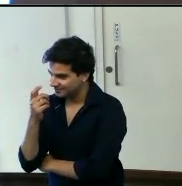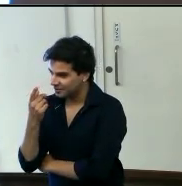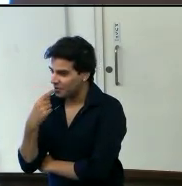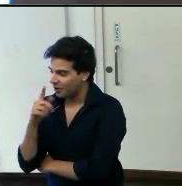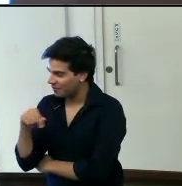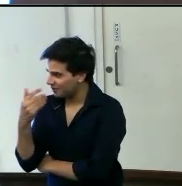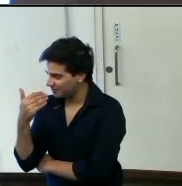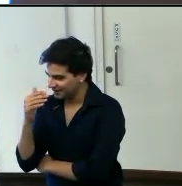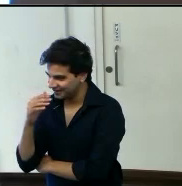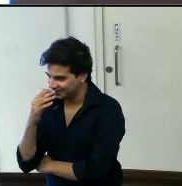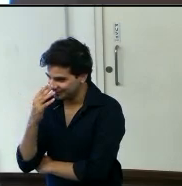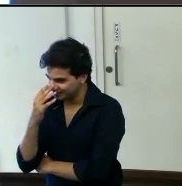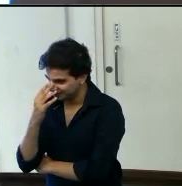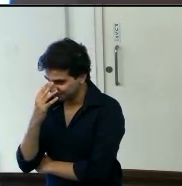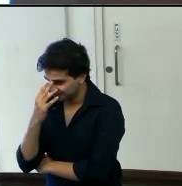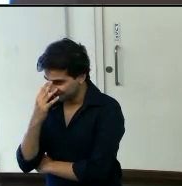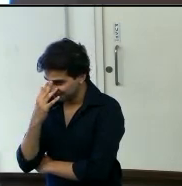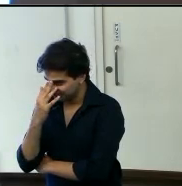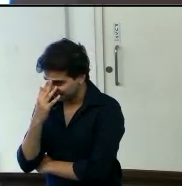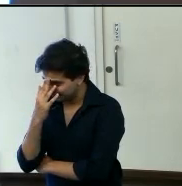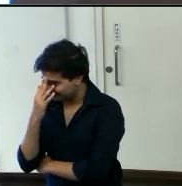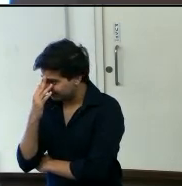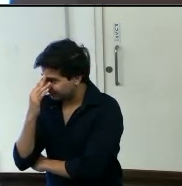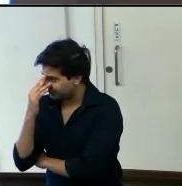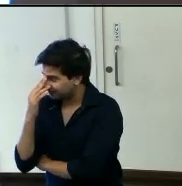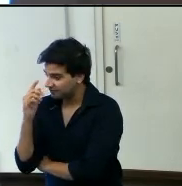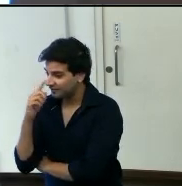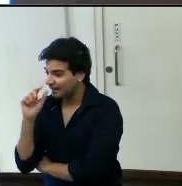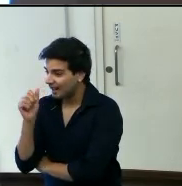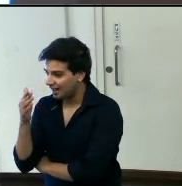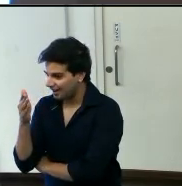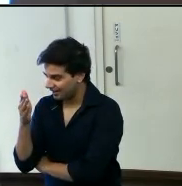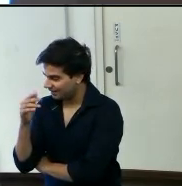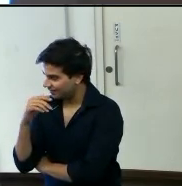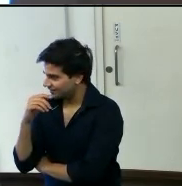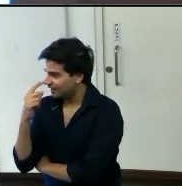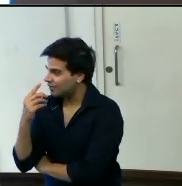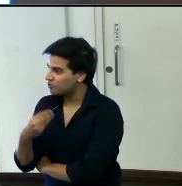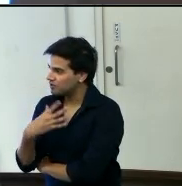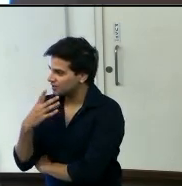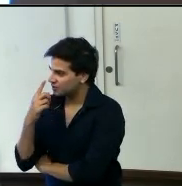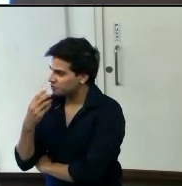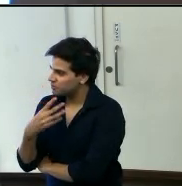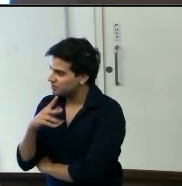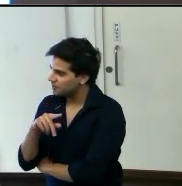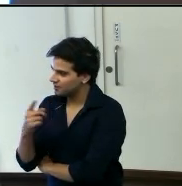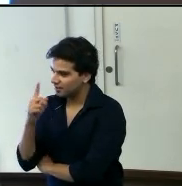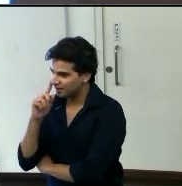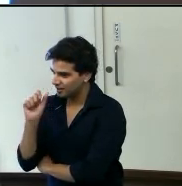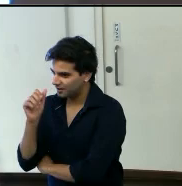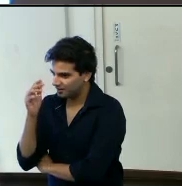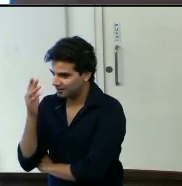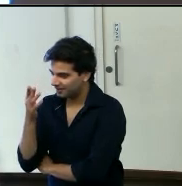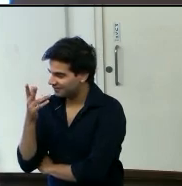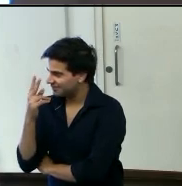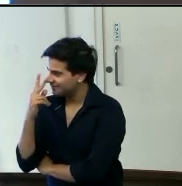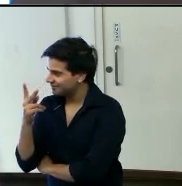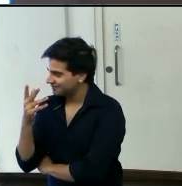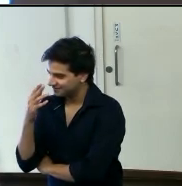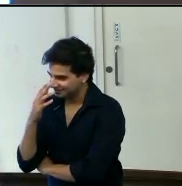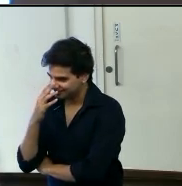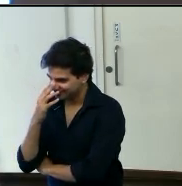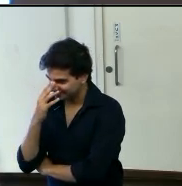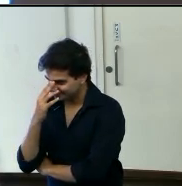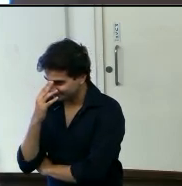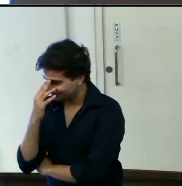ಹ್ಯಾಪನ್ಸ್, ಆಗೋದಿಲ್ಲ ಅಂತ ನಾನು ಹೇಳ್ತೇನೆ. ಅಂದರೆ ಸದ್ಯಕ್ಕೆ ಹೆಚ್ಚಿನ ಆರ್ಟ್ ಸ್ಕೂಲ್ಗಳಲ್ಲಿ ನೋಡಿದ್ದನ್ನು ನೋಡ್ದಂಗೆ ಫೋಟೋಗ್ರಫಿ ಥರ ಮಾಡಿದ್ರೆ ಮಾತ್ರ ಒಳ್ಳೆ ಕೃತಿ